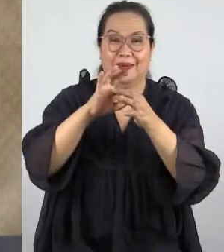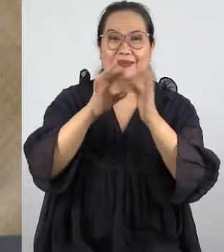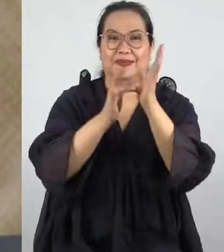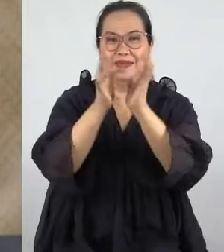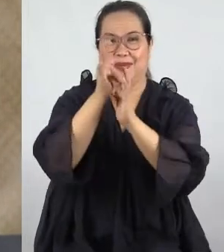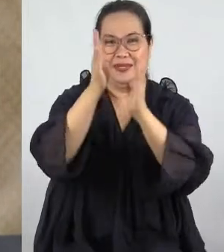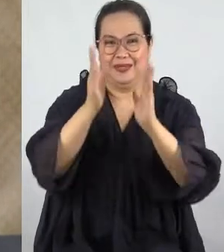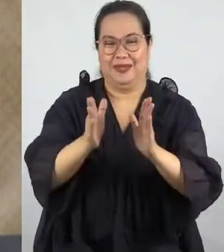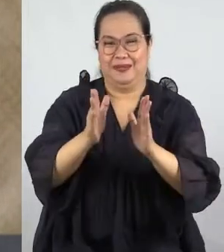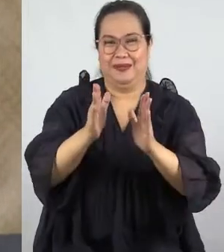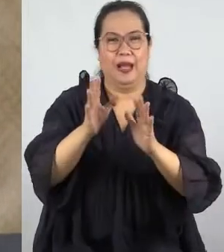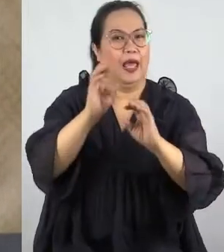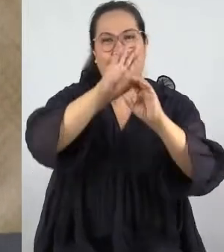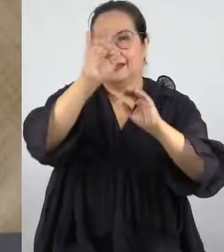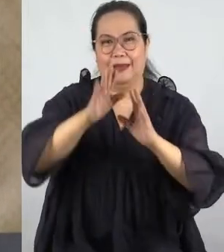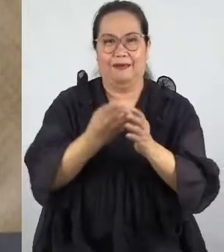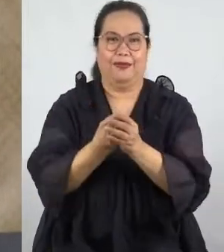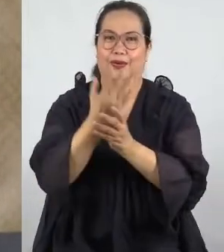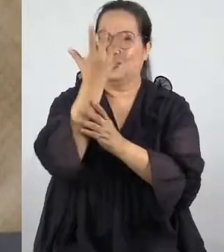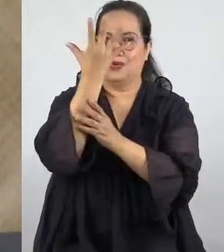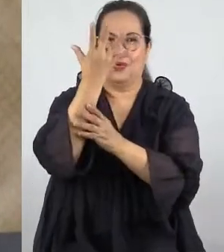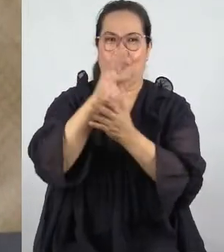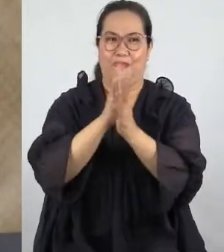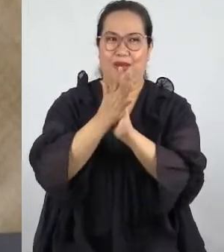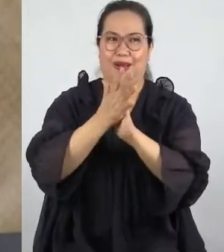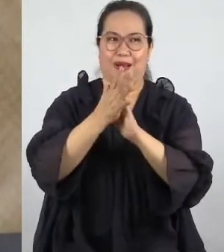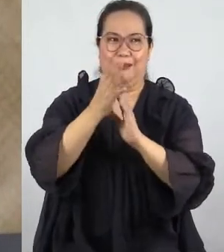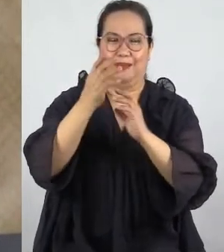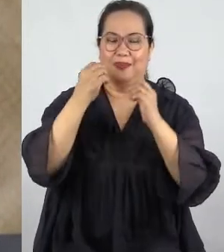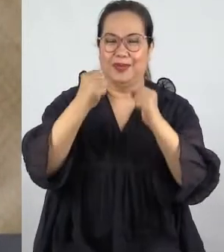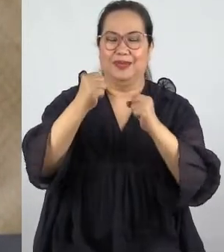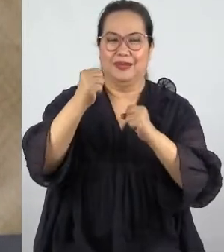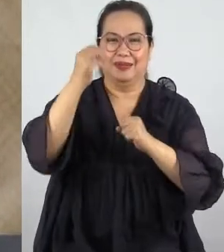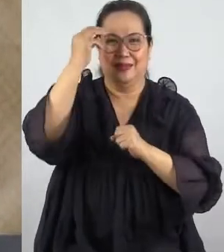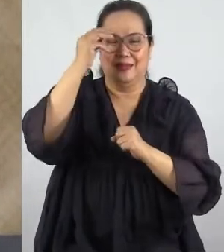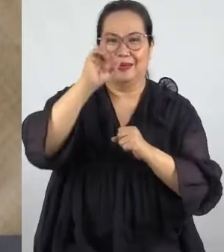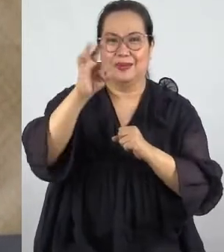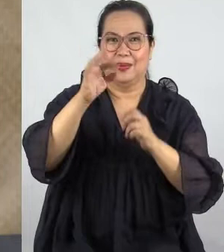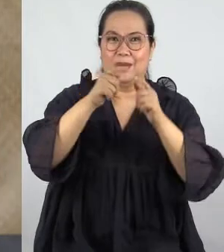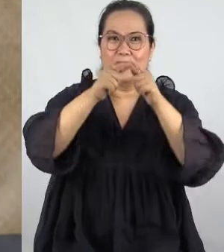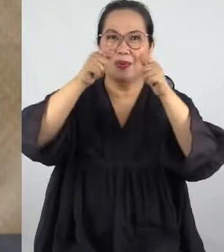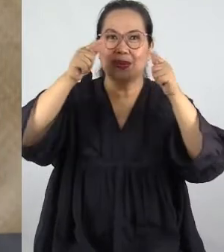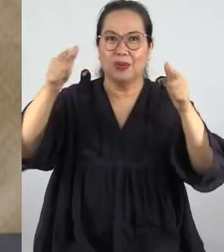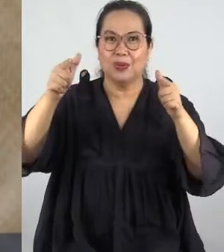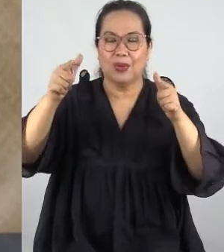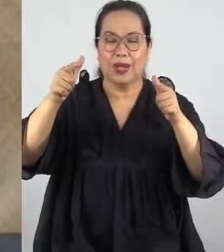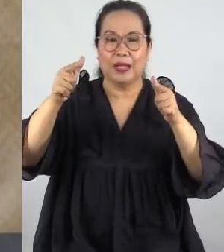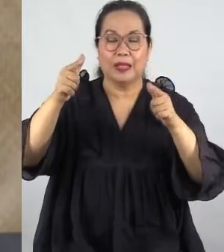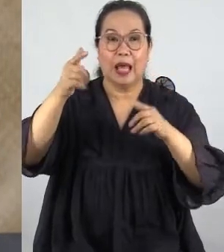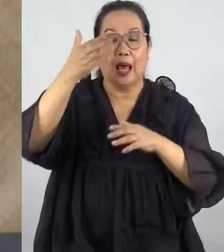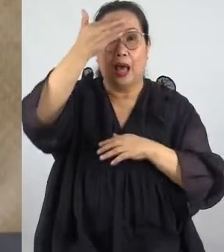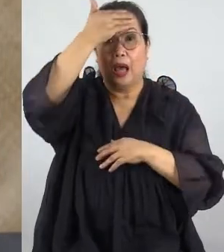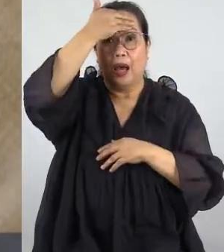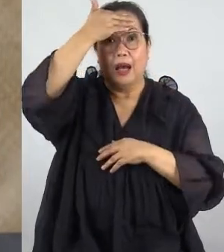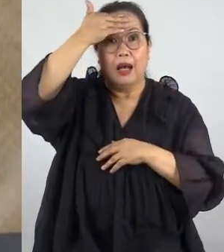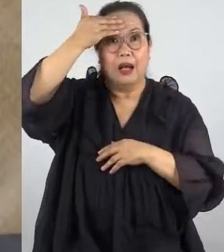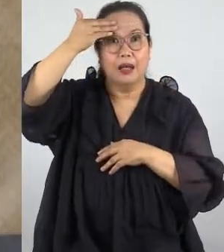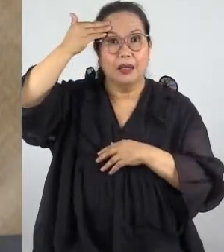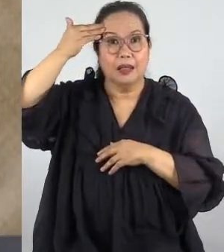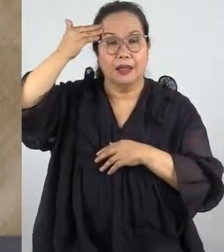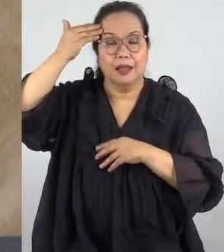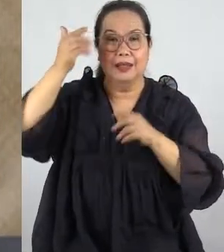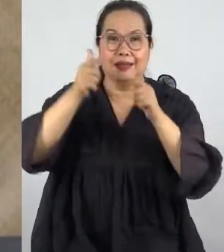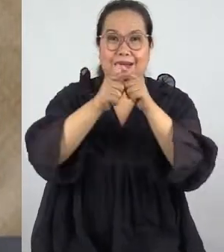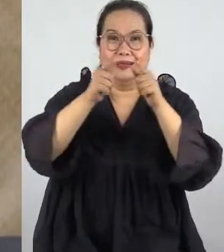klaseng Kristiyano. O kaya, yung mga sumusunod sa Great Omission. The